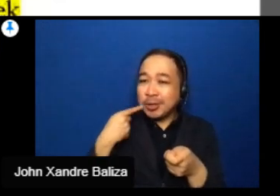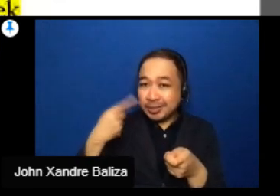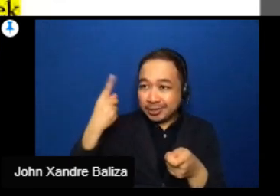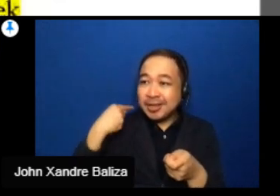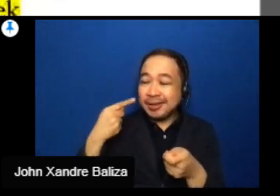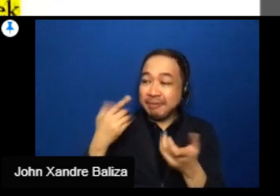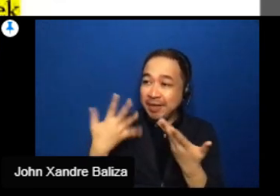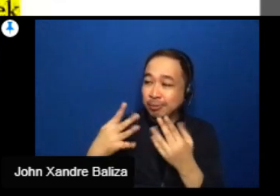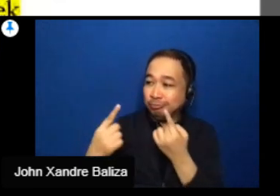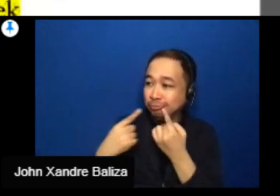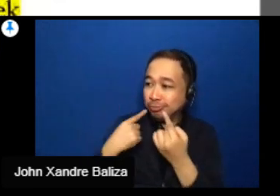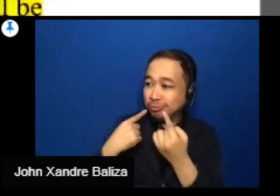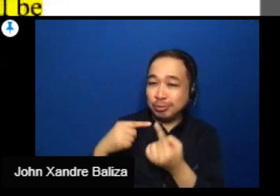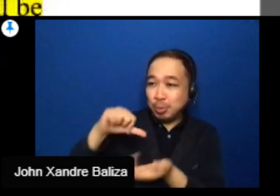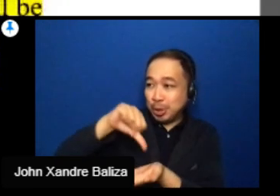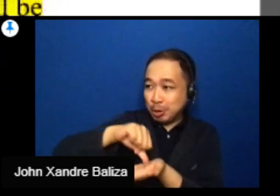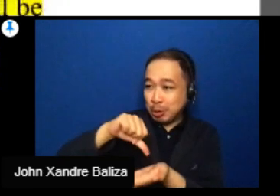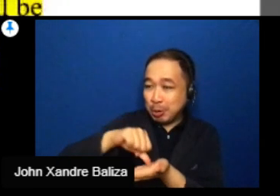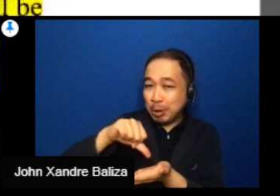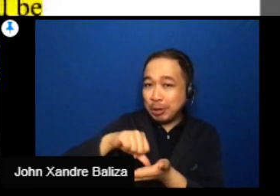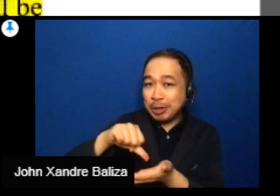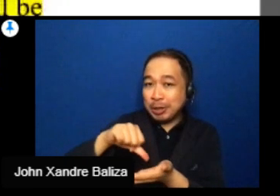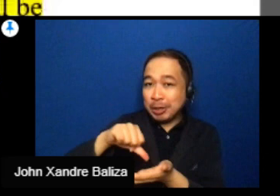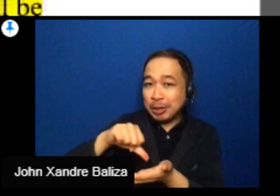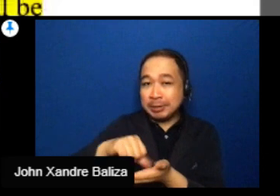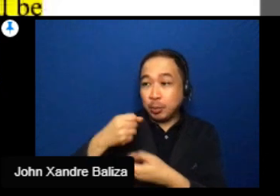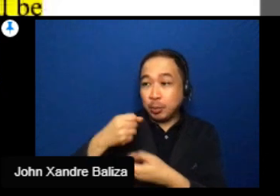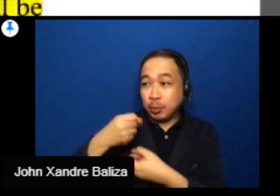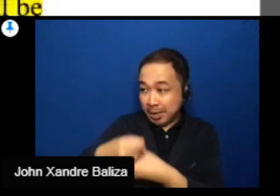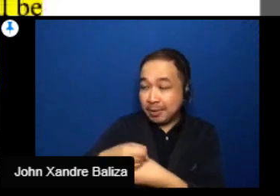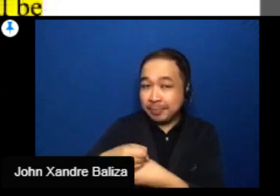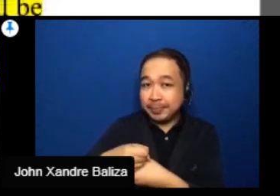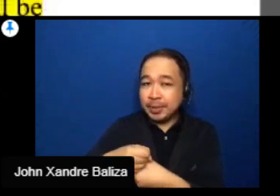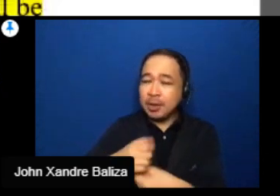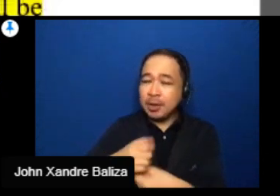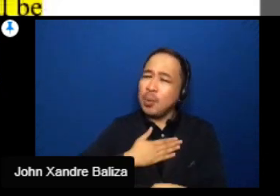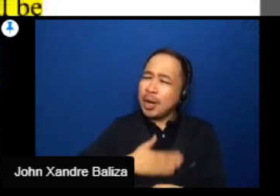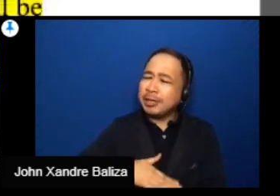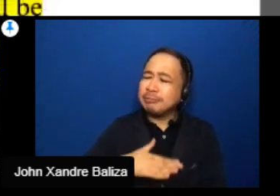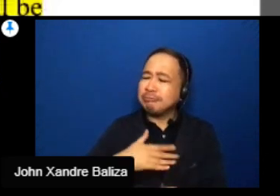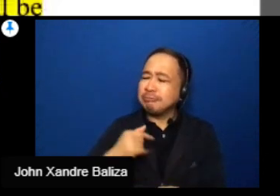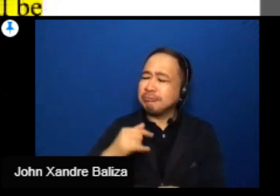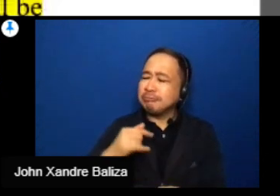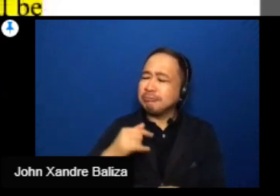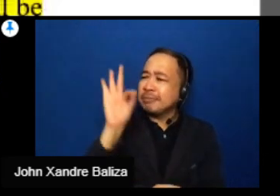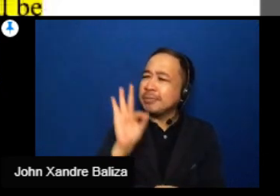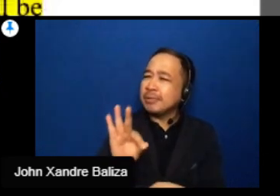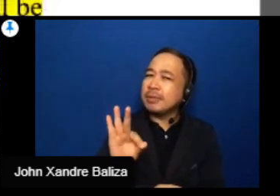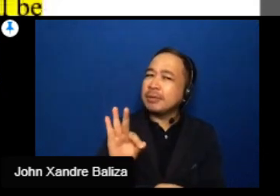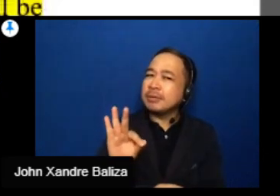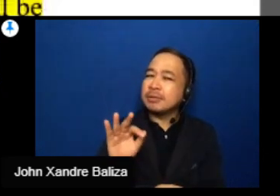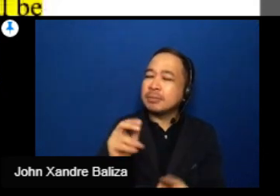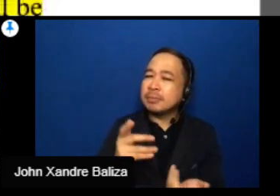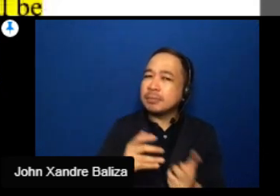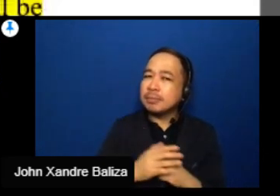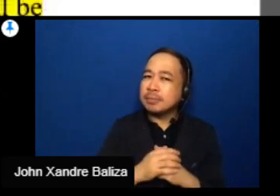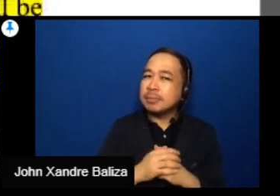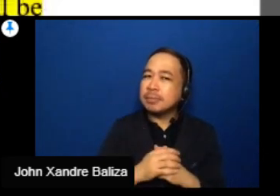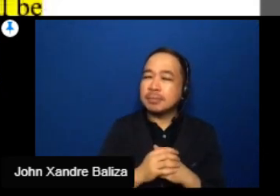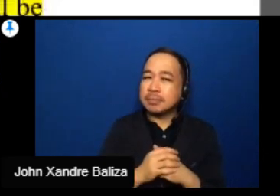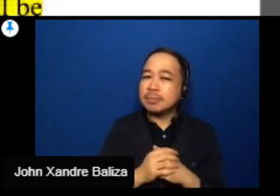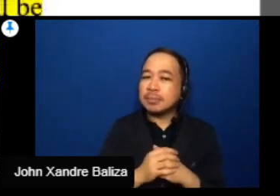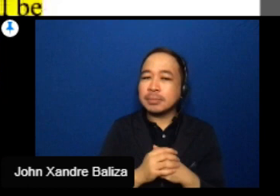下，就是这个讨论的情况，或者说现在不让提及全名的一个主